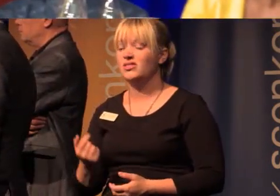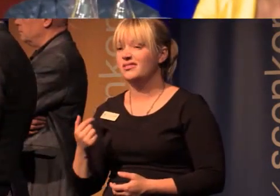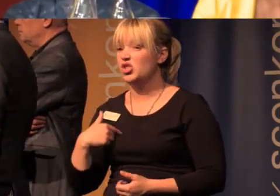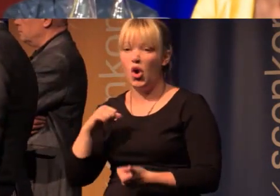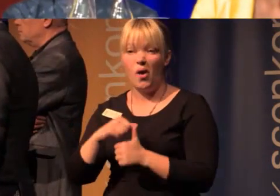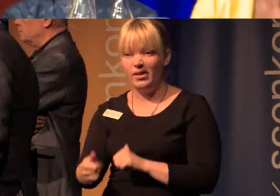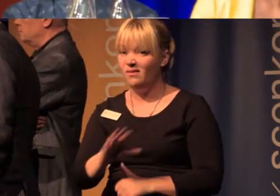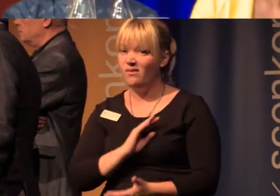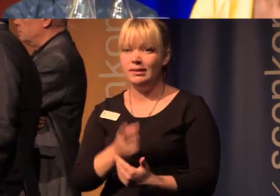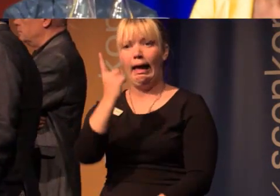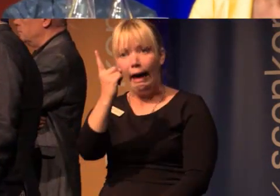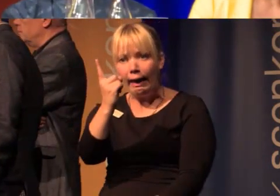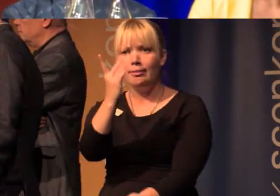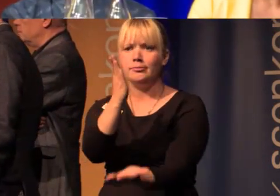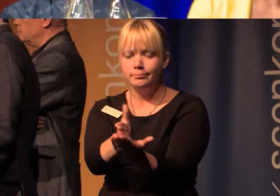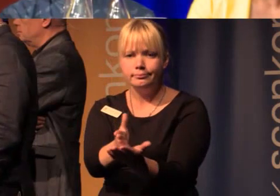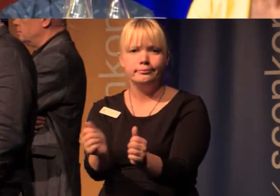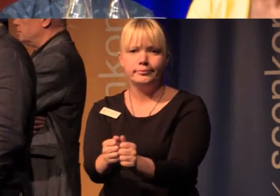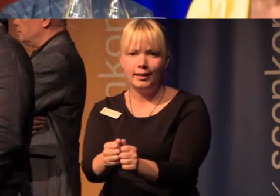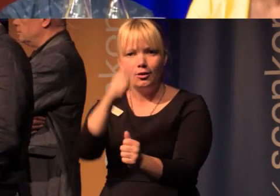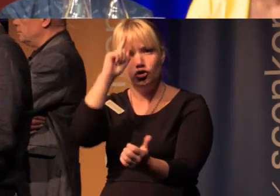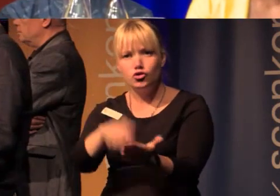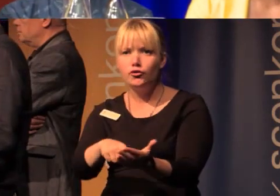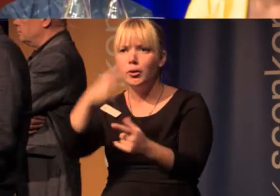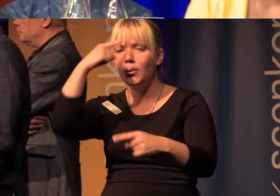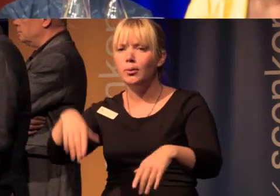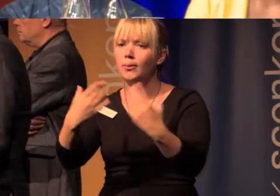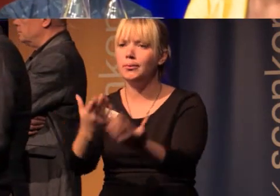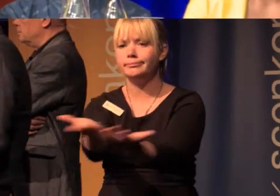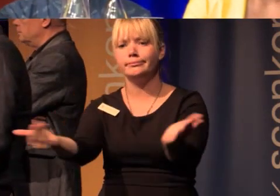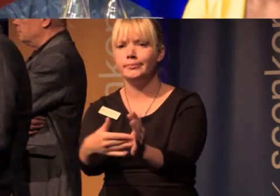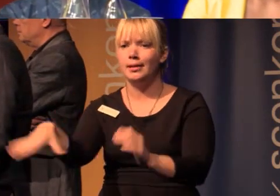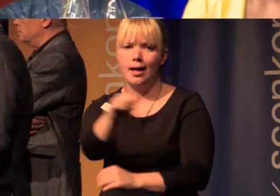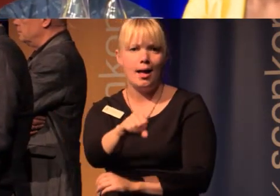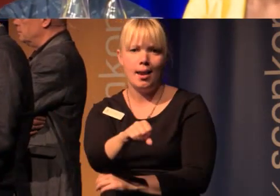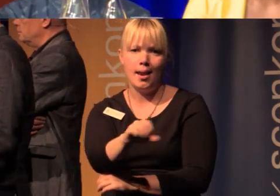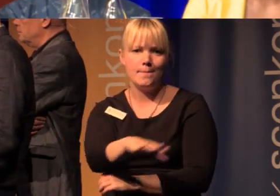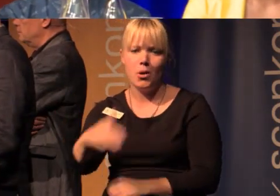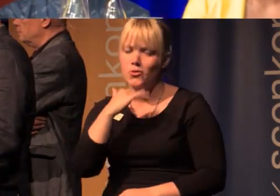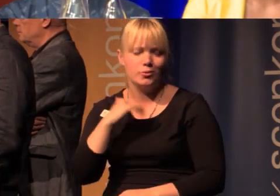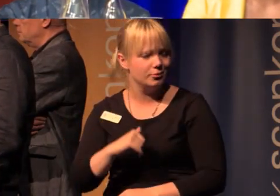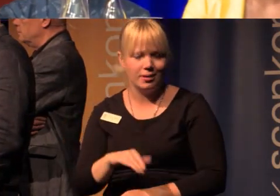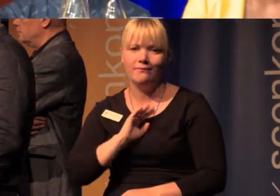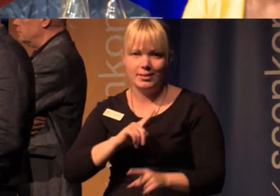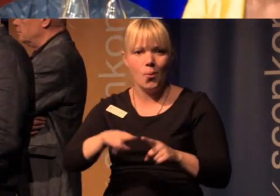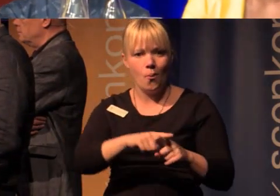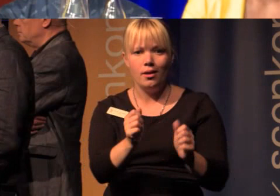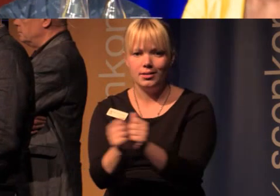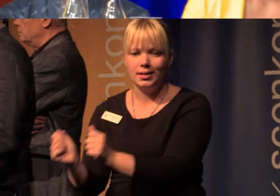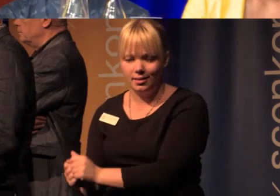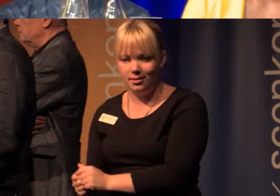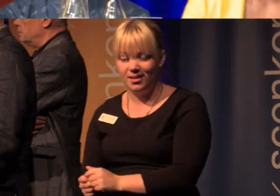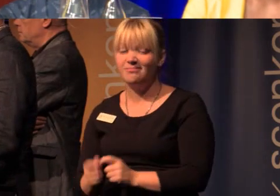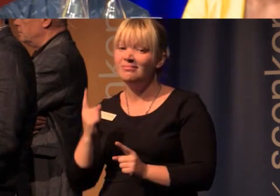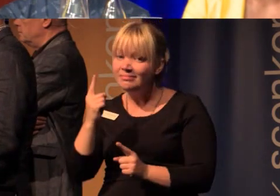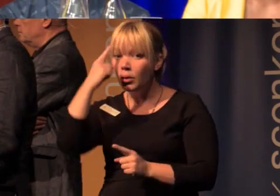väg för att tillgängliggöra kultur för barn och unga. Men, utan det finns flera vägar. Kulturskolan är däremot en